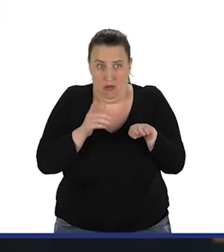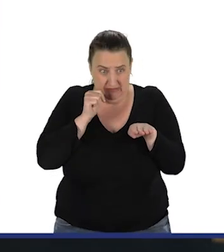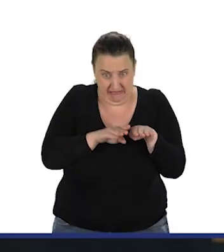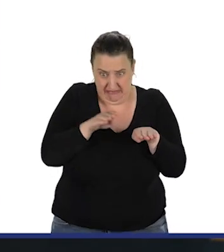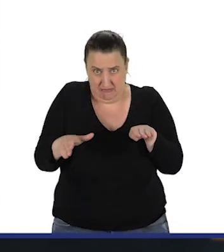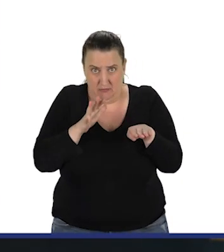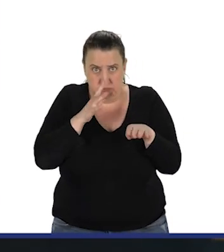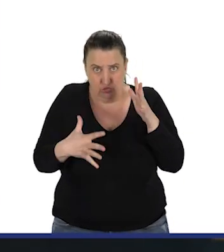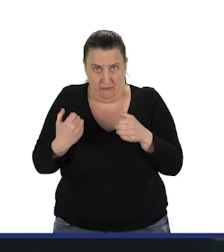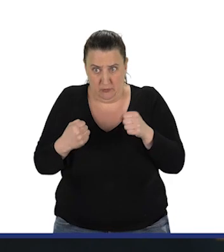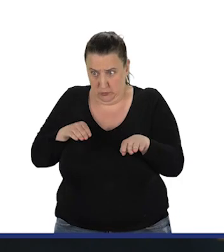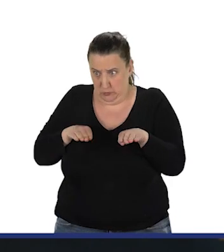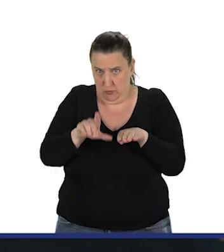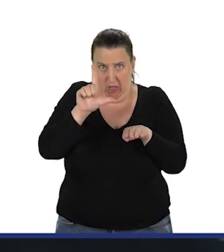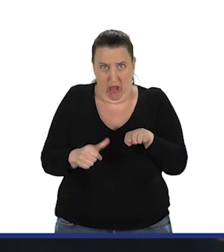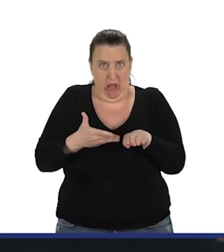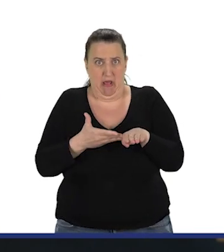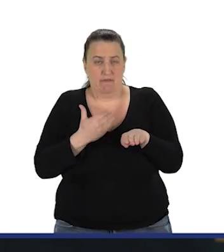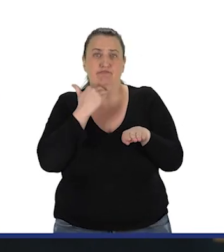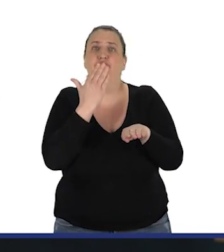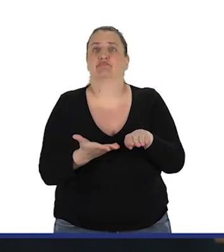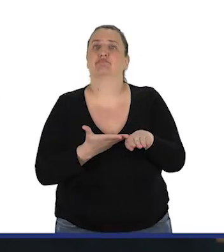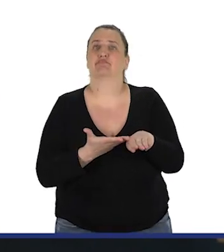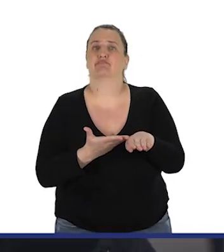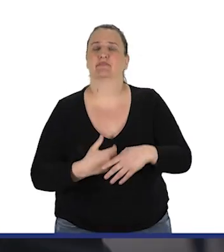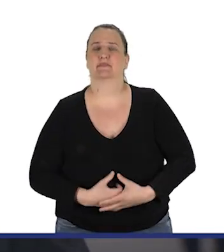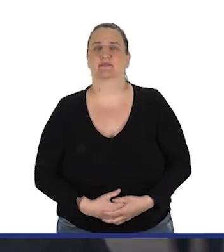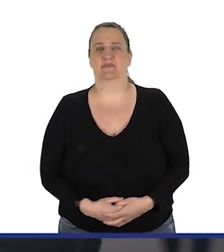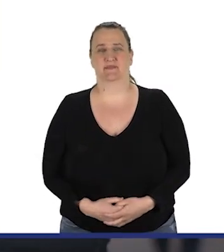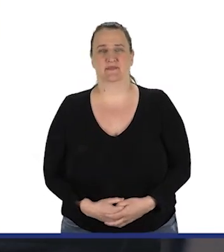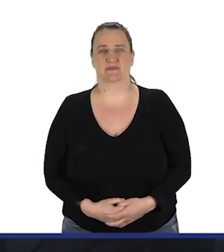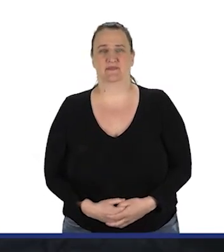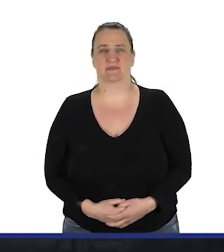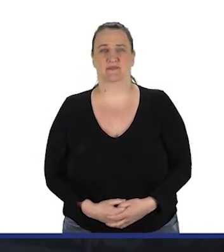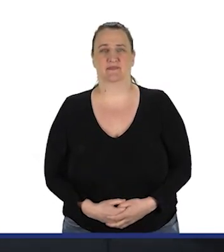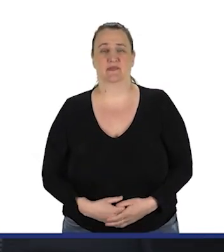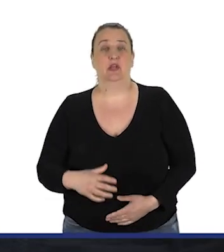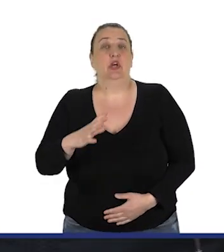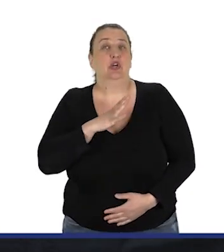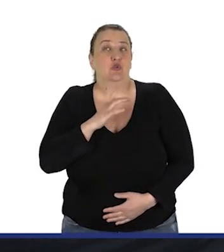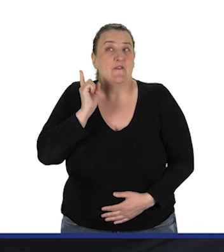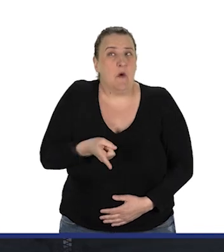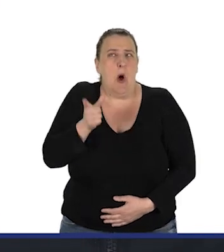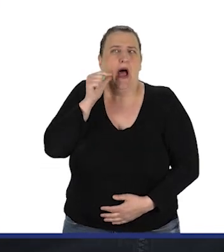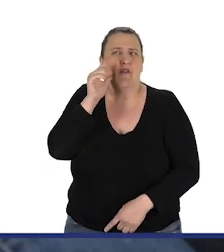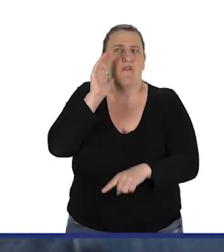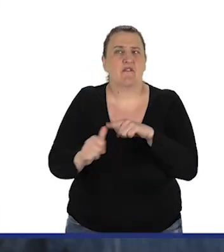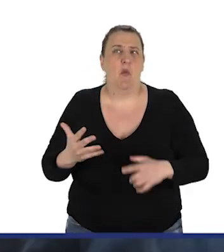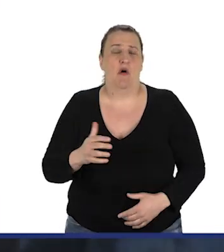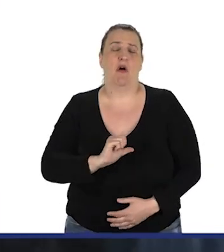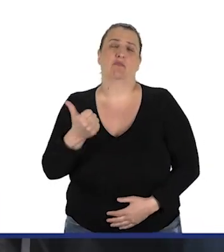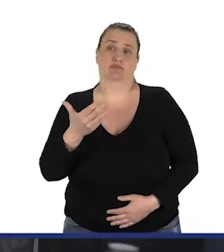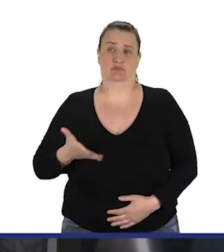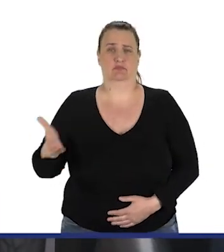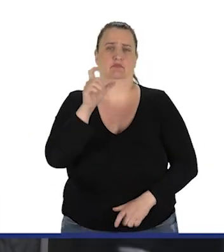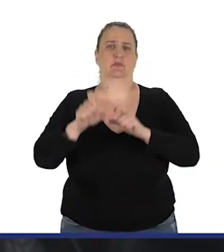pas comment ils peuvent faire pour faire des trottoirs plus larges alors que la route est déjà prend toute la place. Donc s'il y avait un effort à faire, en fait, ça serait